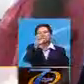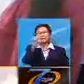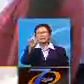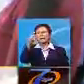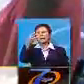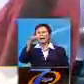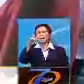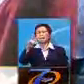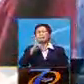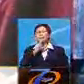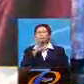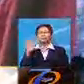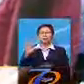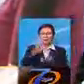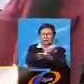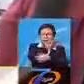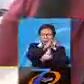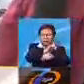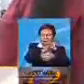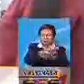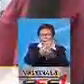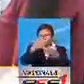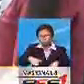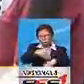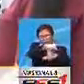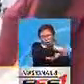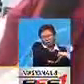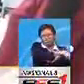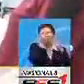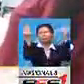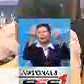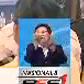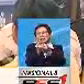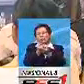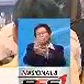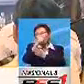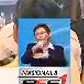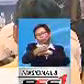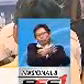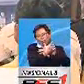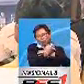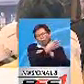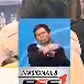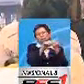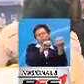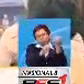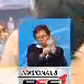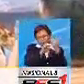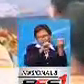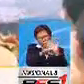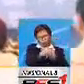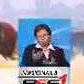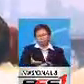spadank Sebel k k itu telah dihantar kepada ekonomi untuk nasihat dan maklum balas bagi